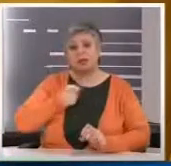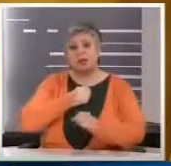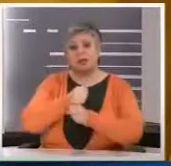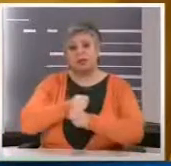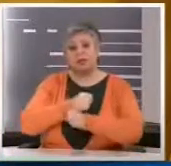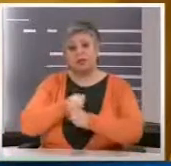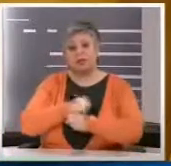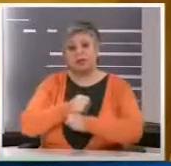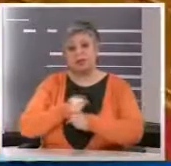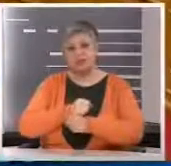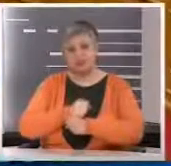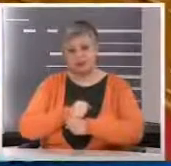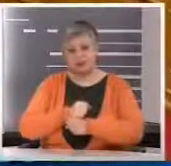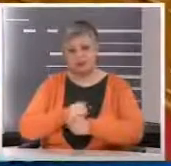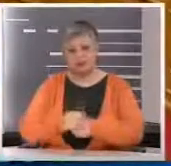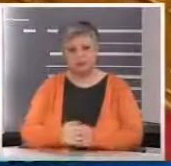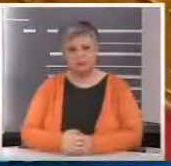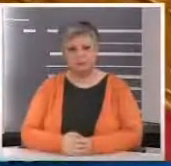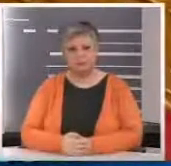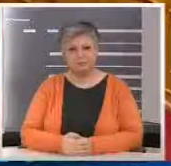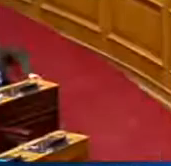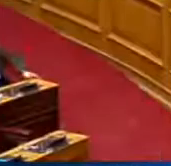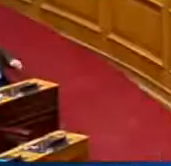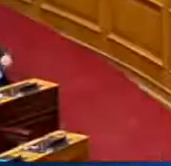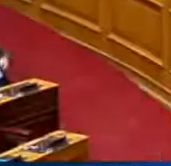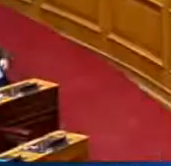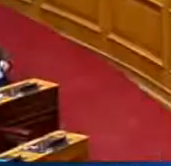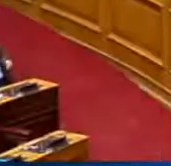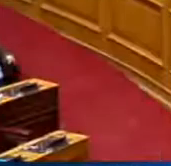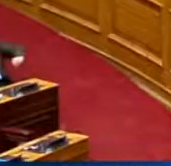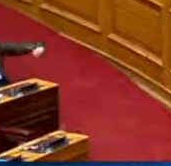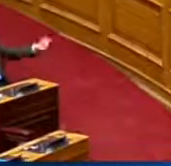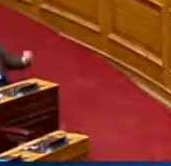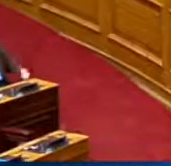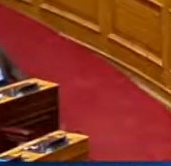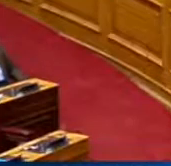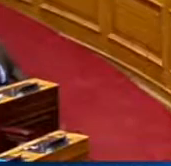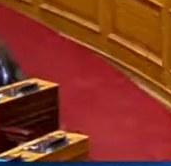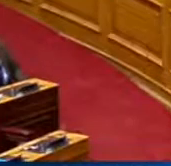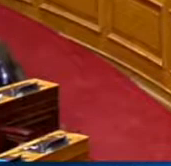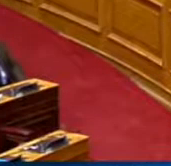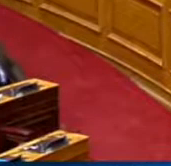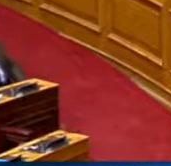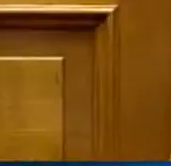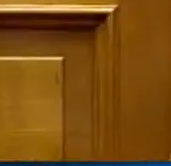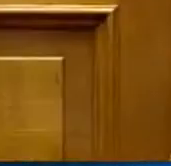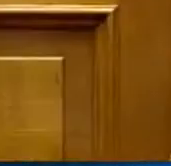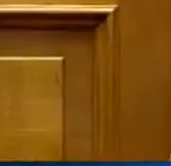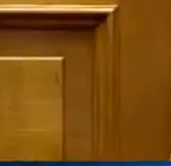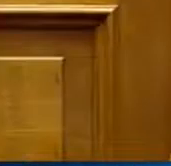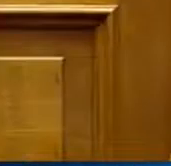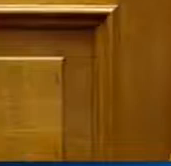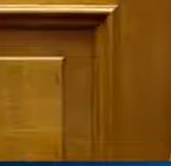να... Συγγνώμη. Και το δεύτερο είναι ότι υπάρχει μία πρακτική